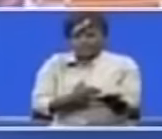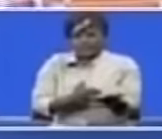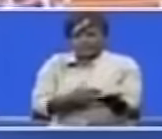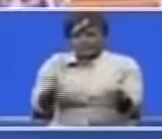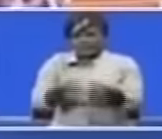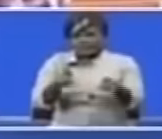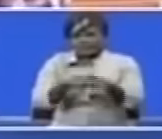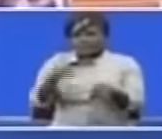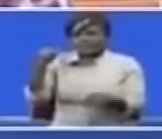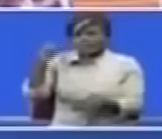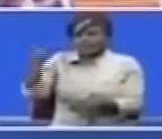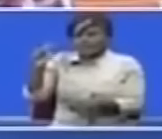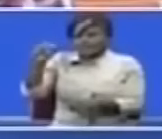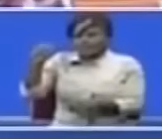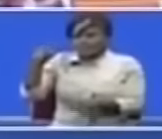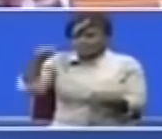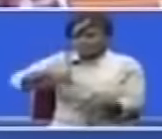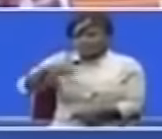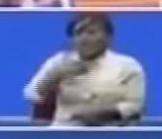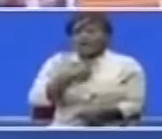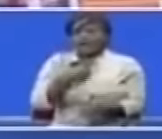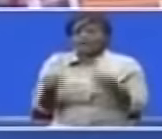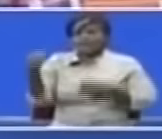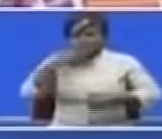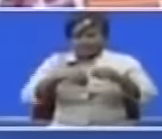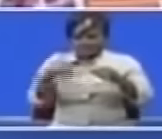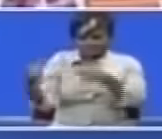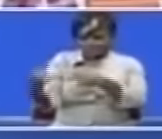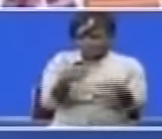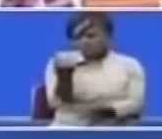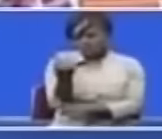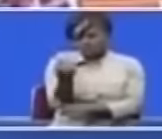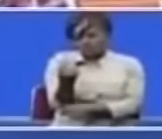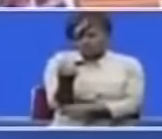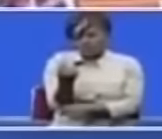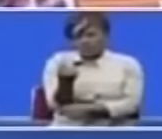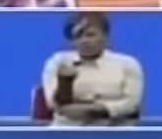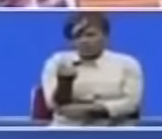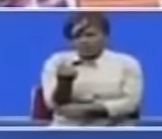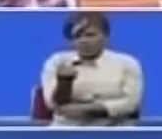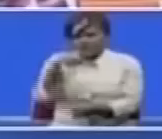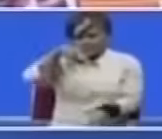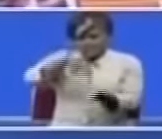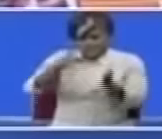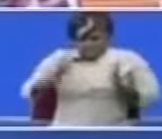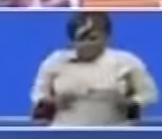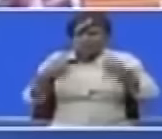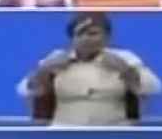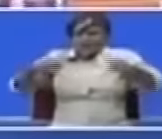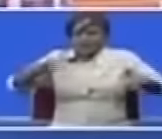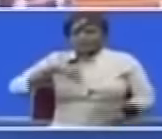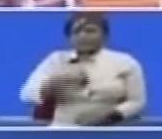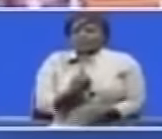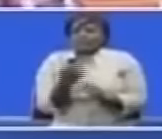ni kisiwani kule Zanzibar, ambako leo kidogo pia kulikuwa na vurugu hasa baada ya mgombea wake kujitangaza kuwa ameshinda.